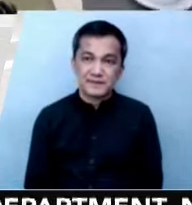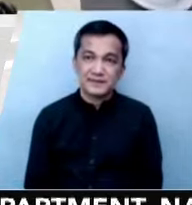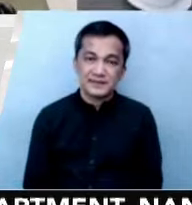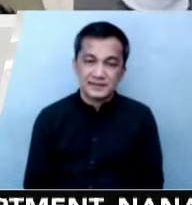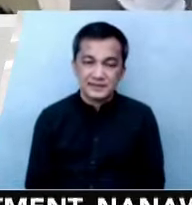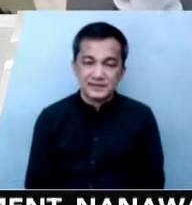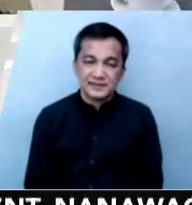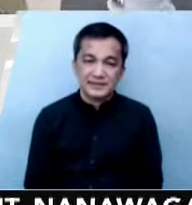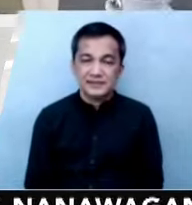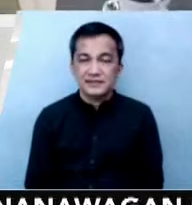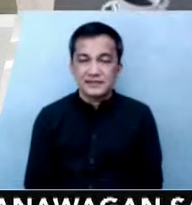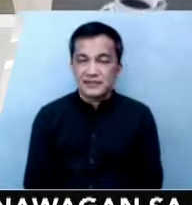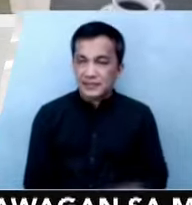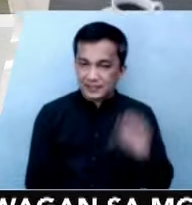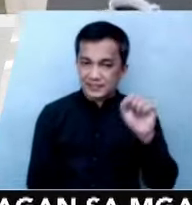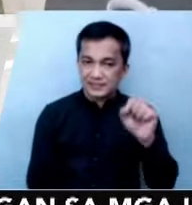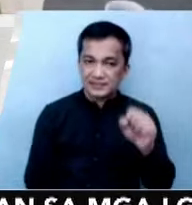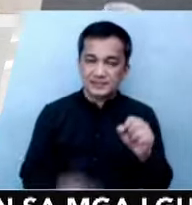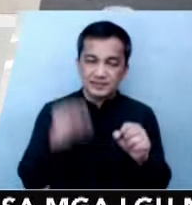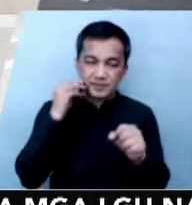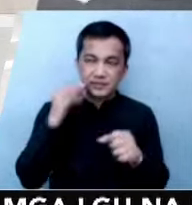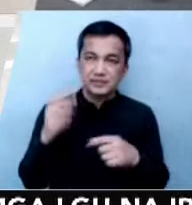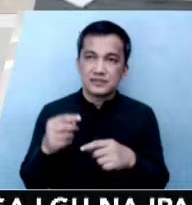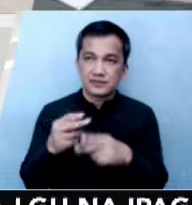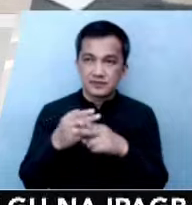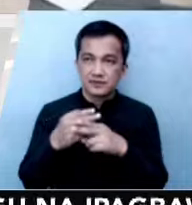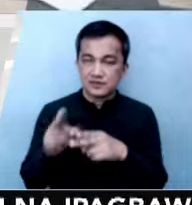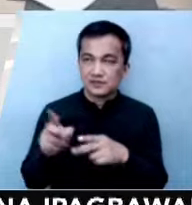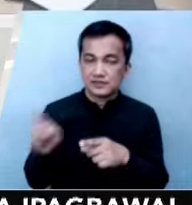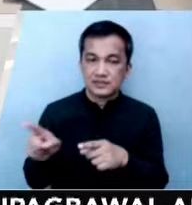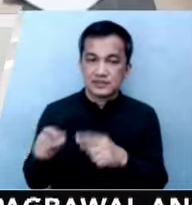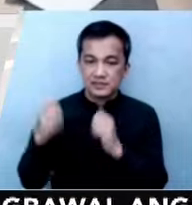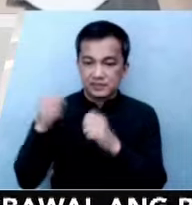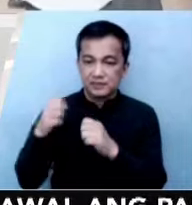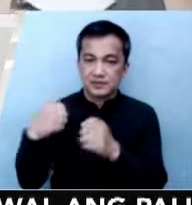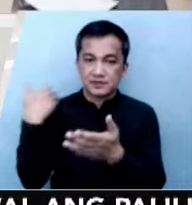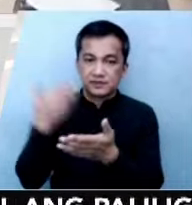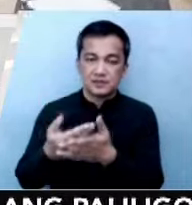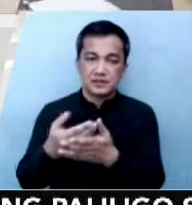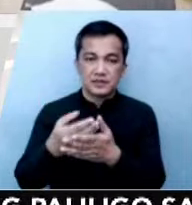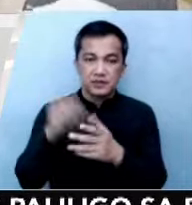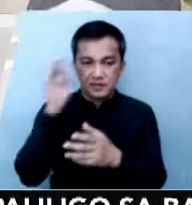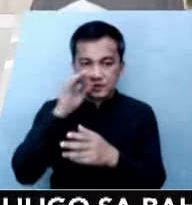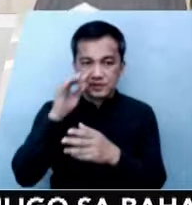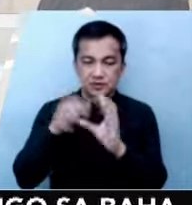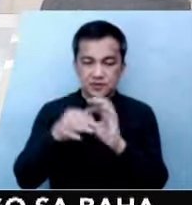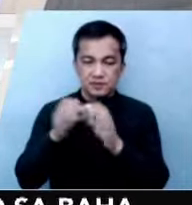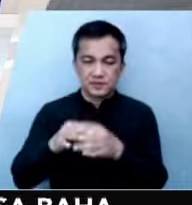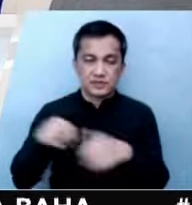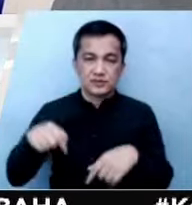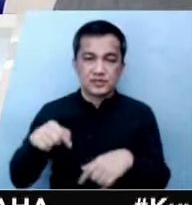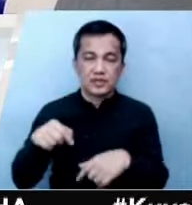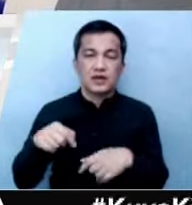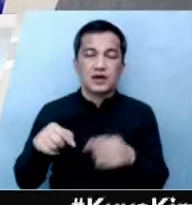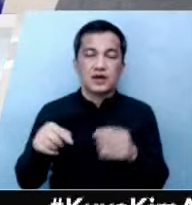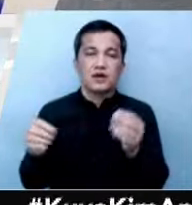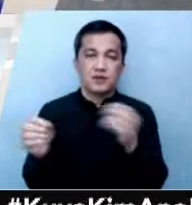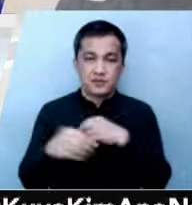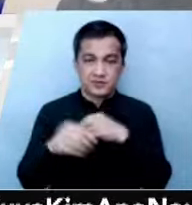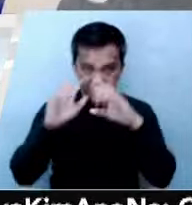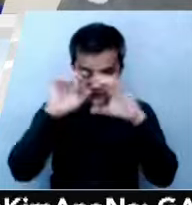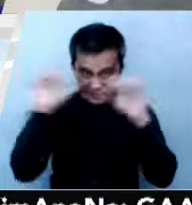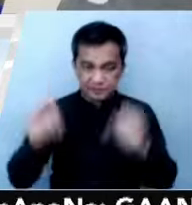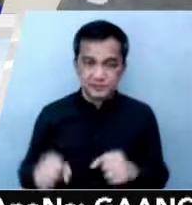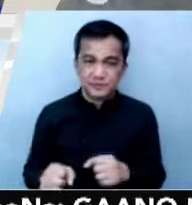Yes, Mel, sa loob lamang ng ilang minuto ay naasahan na nga ang pagdating ng Pinoy Olympians dito sa Palasyo ng Malacanang. Ilang di pa lamang, Mel, mula sa